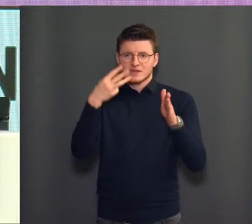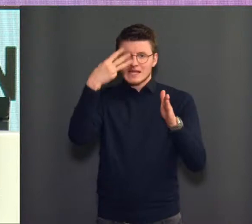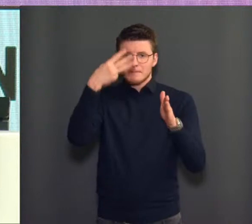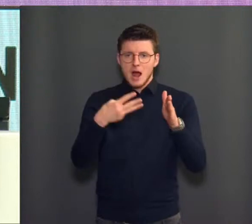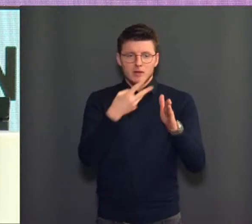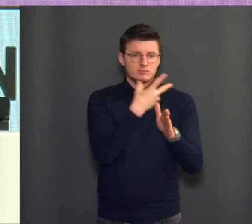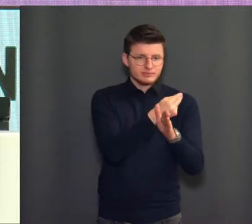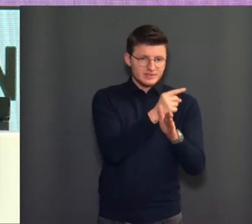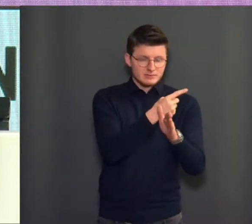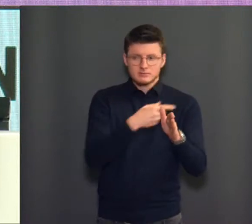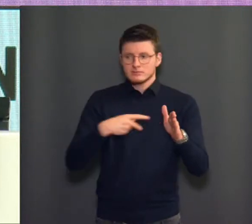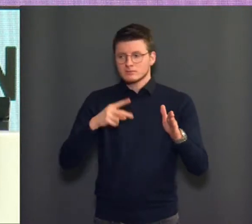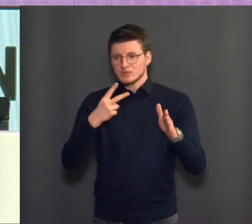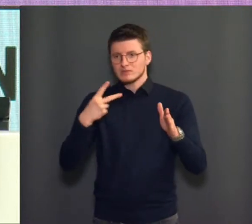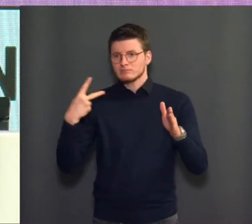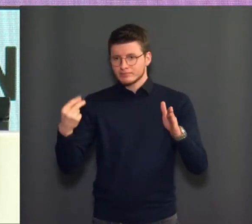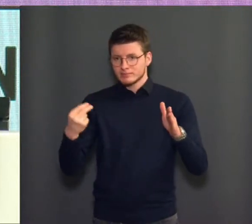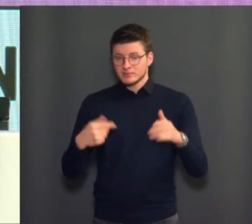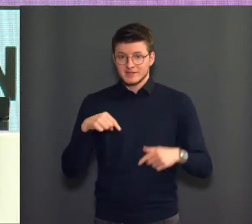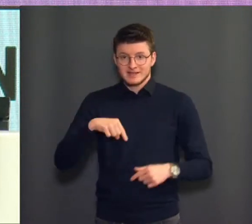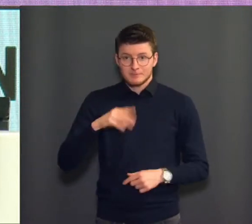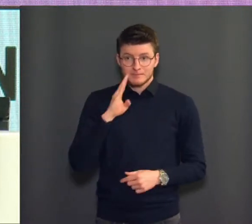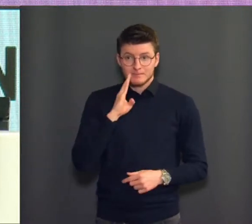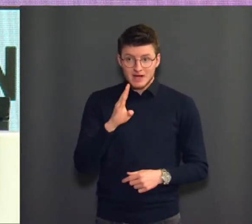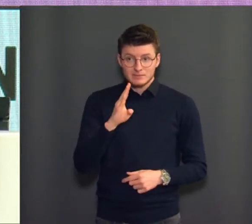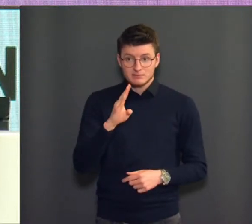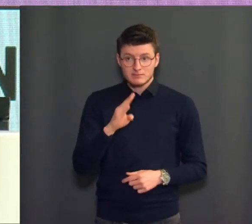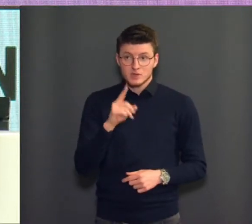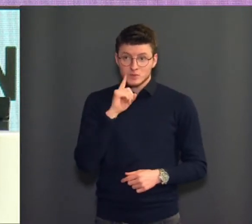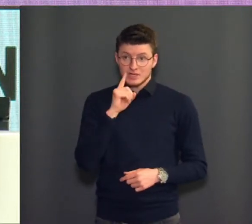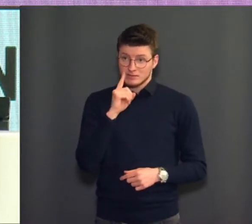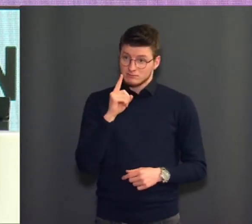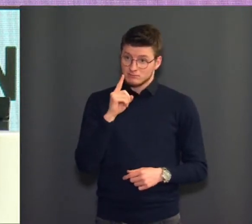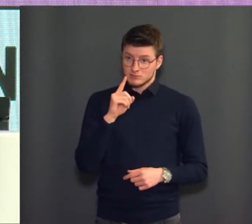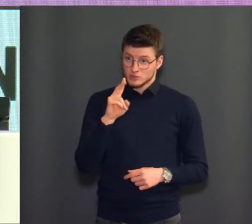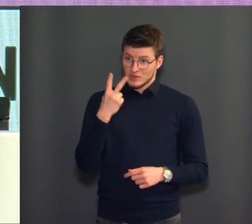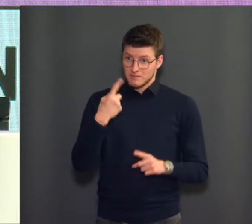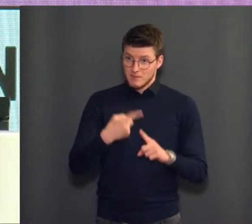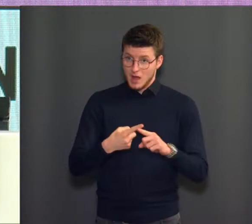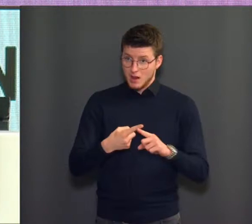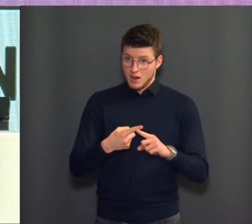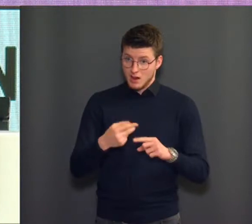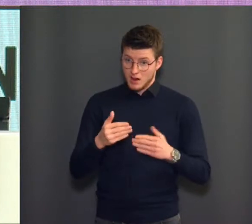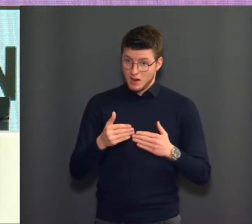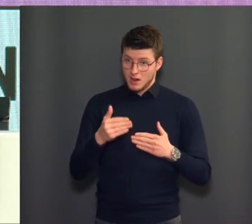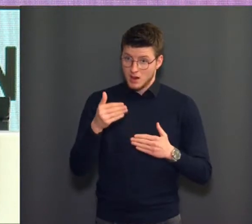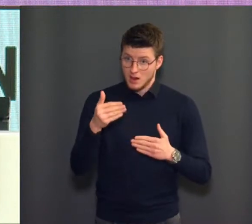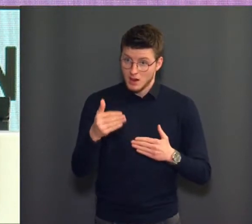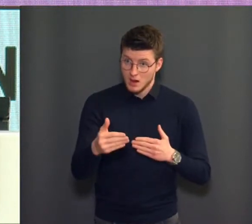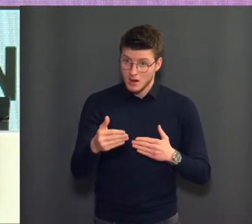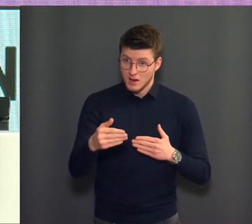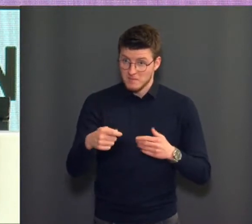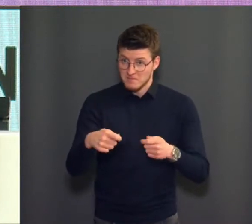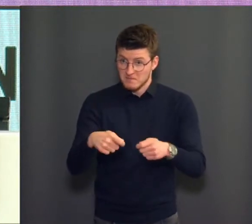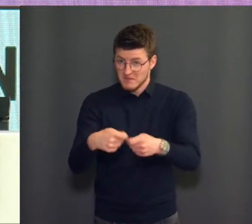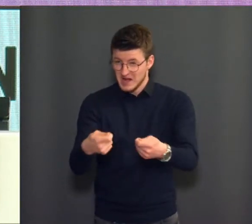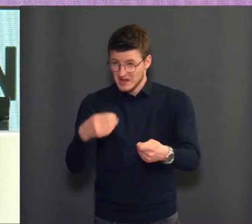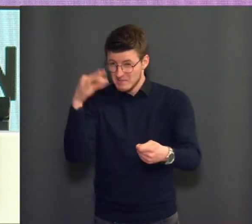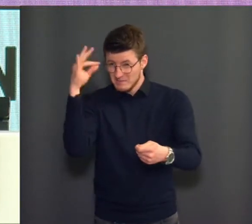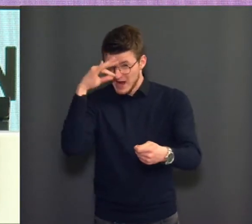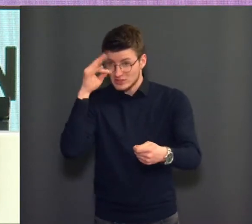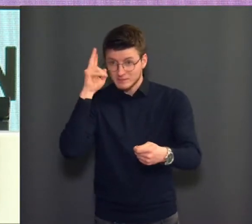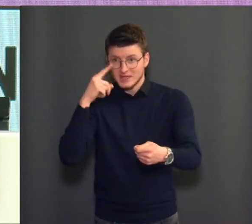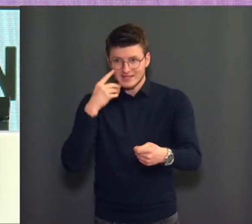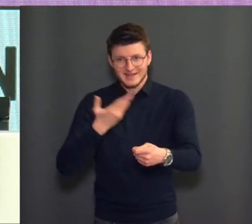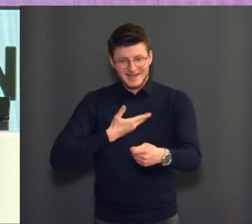betekent dat in België de eerste reeks van tweede dosissen normaal gepland zijn voor begin mei. De beslissing